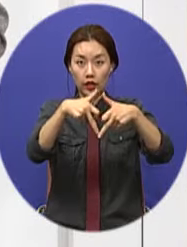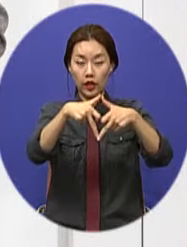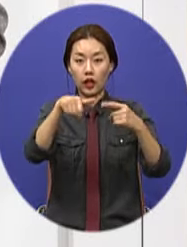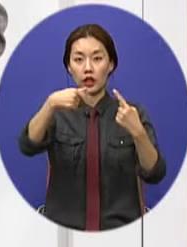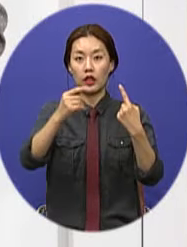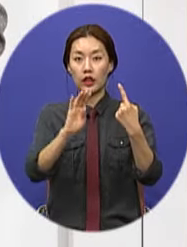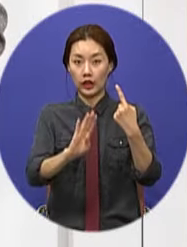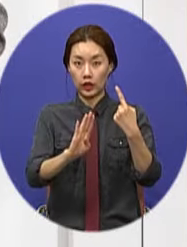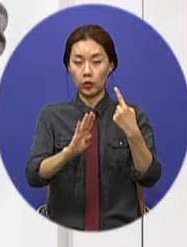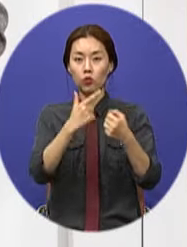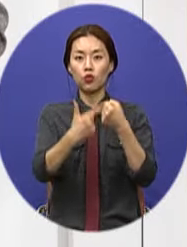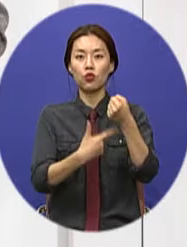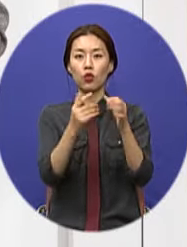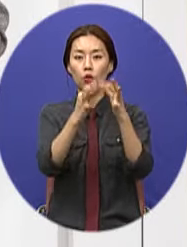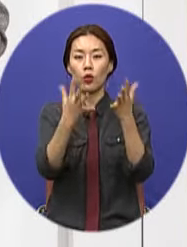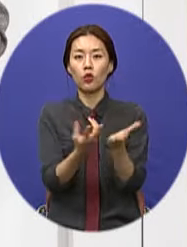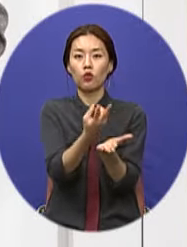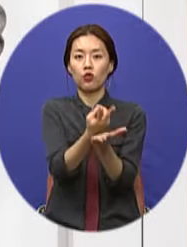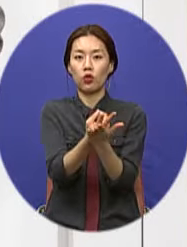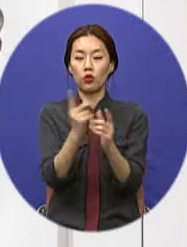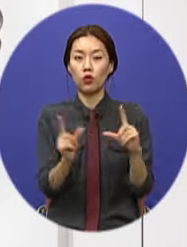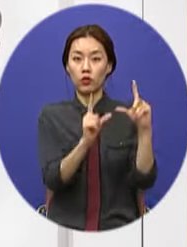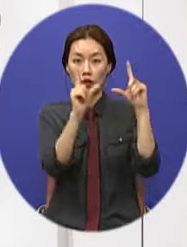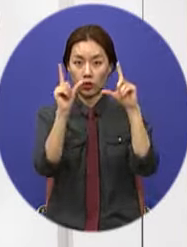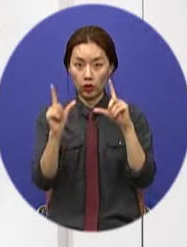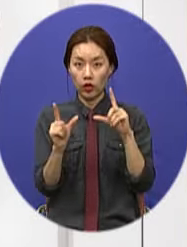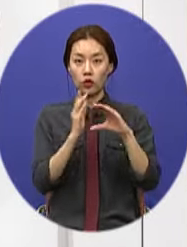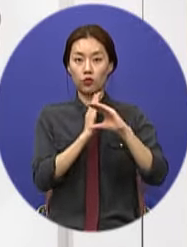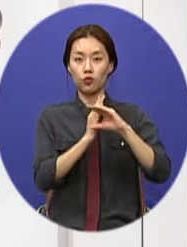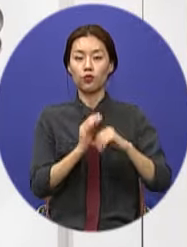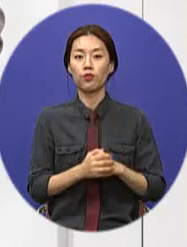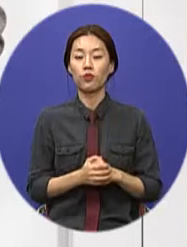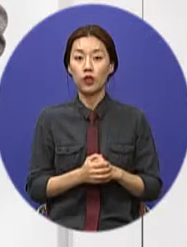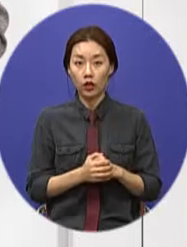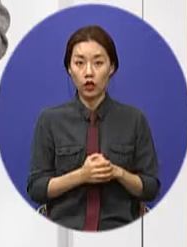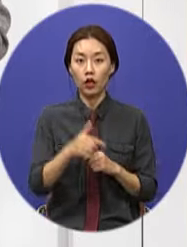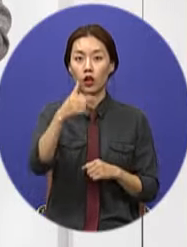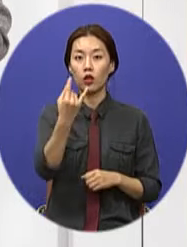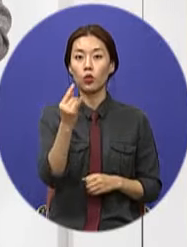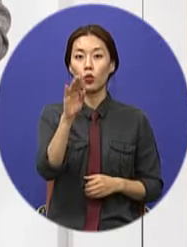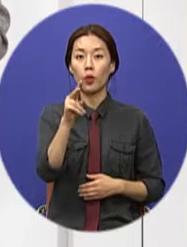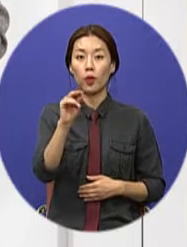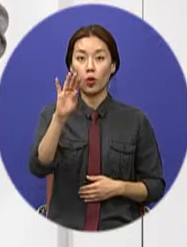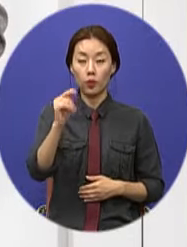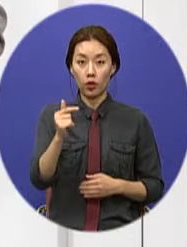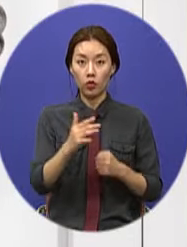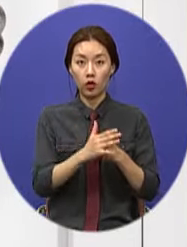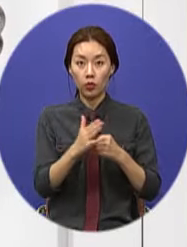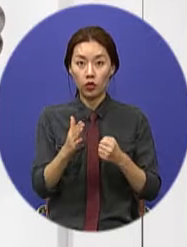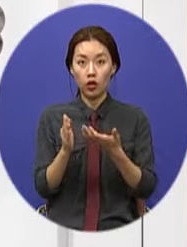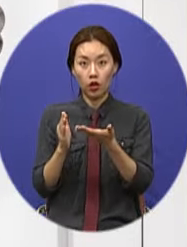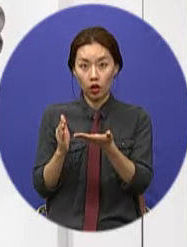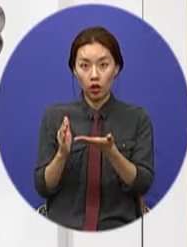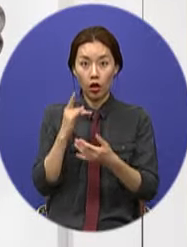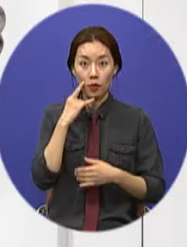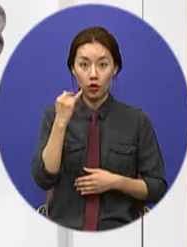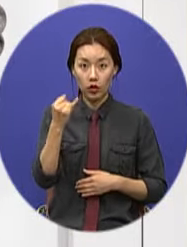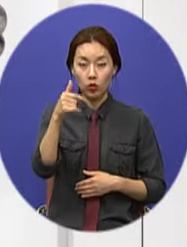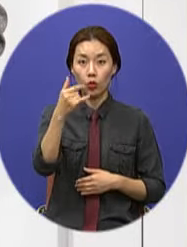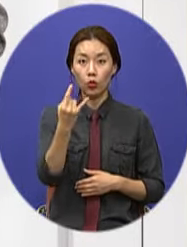이렇게 누워서 생활하는 사람이에요. 아, 뇌병변 1급으로? 네, 저 박재권 씨 어머니도 뇌병변